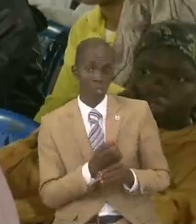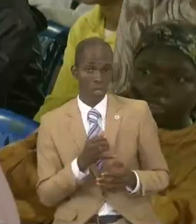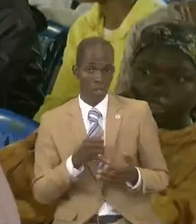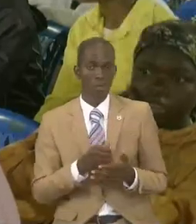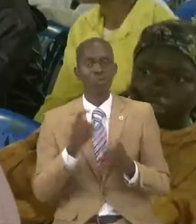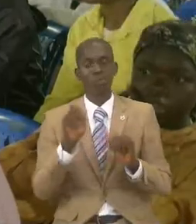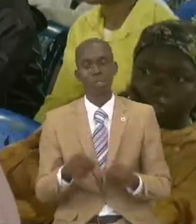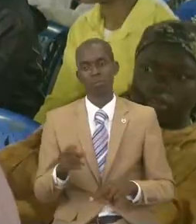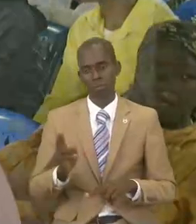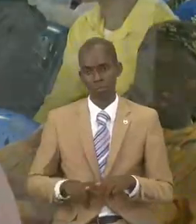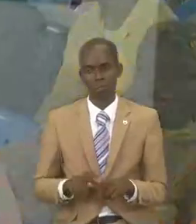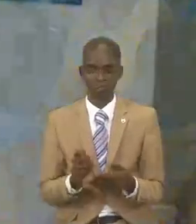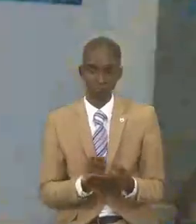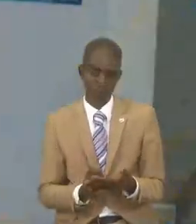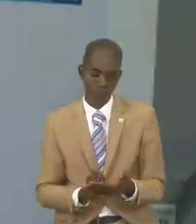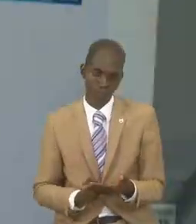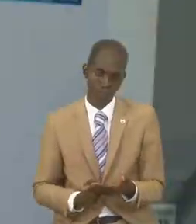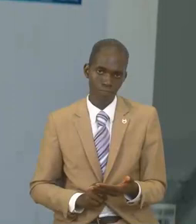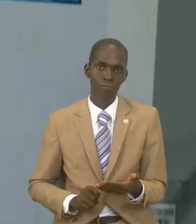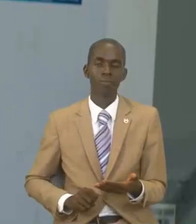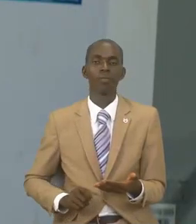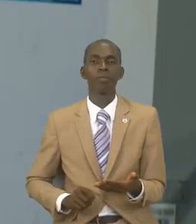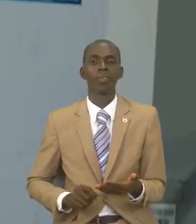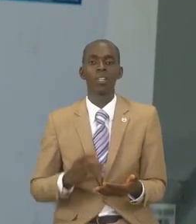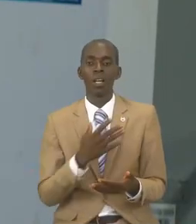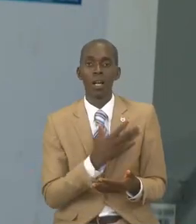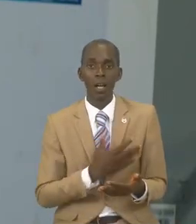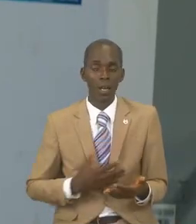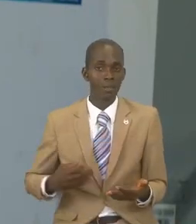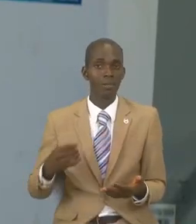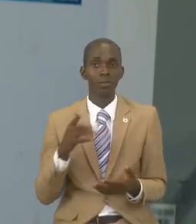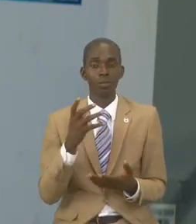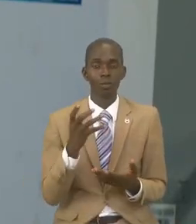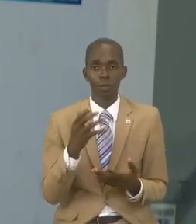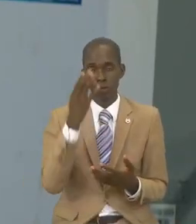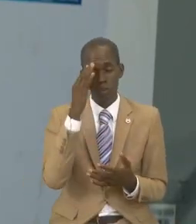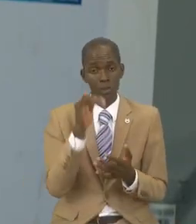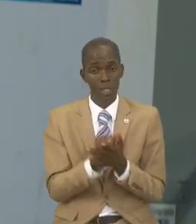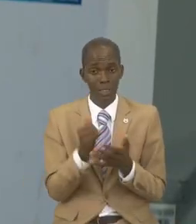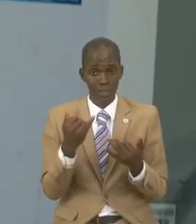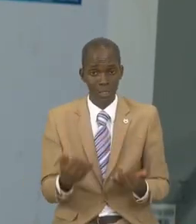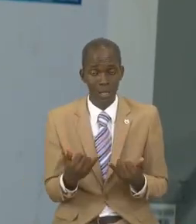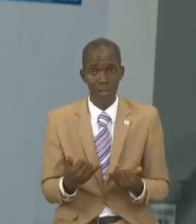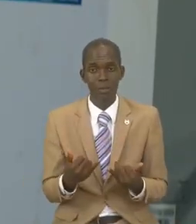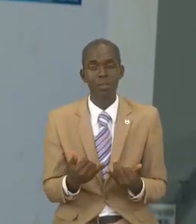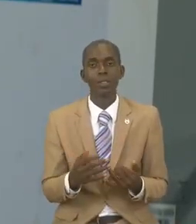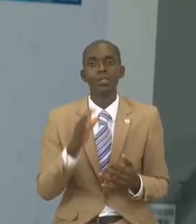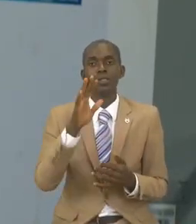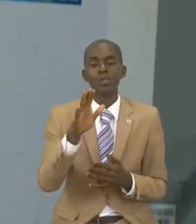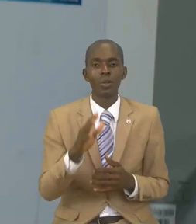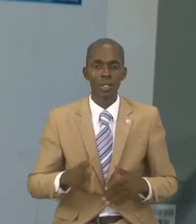Que tu seras un enfant de Dieu. Où ton histoire a changé. Toujours